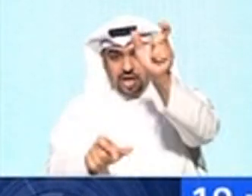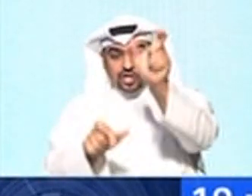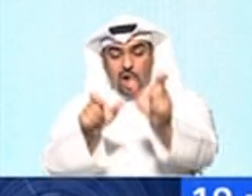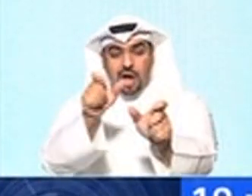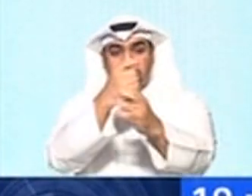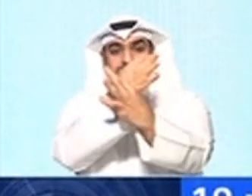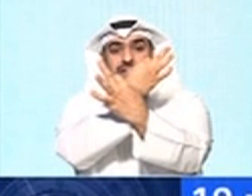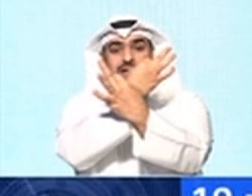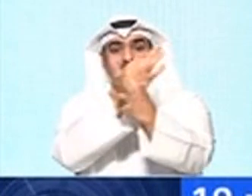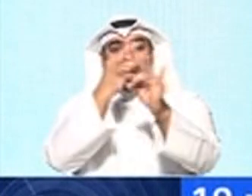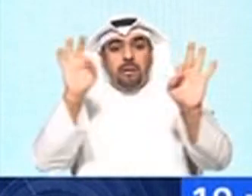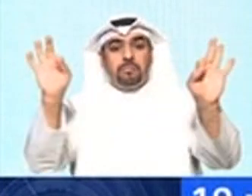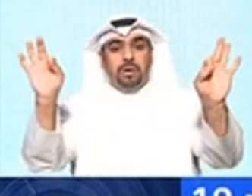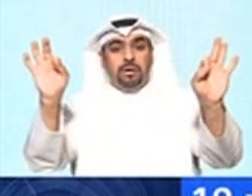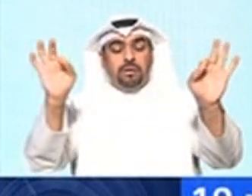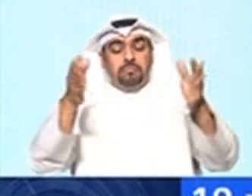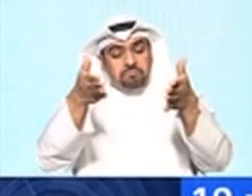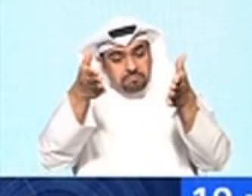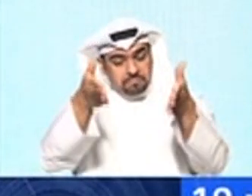أن يصابوا بمرض